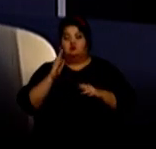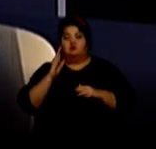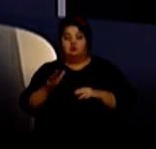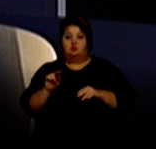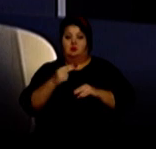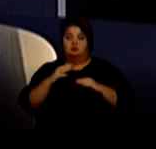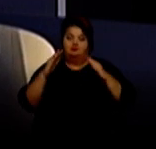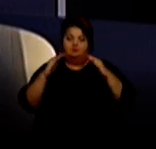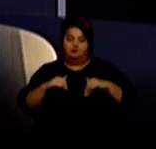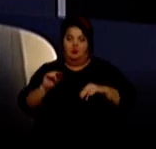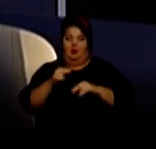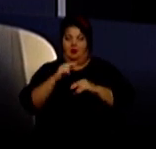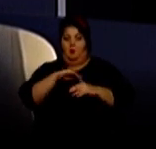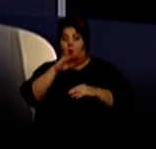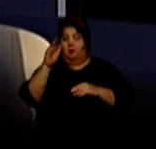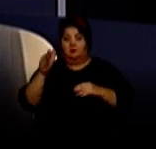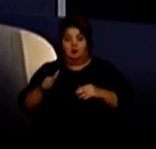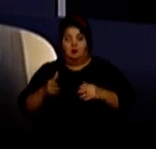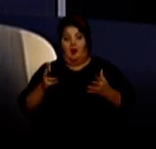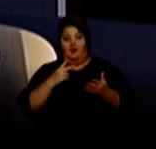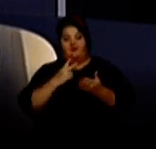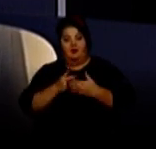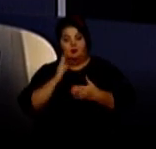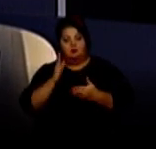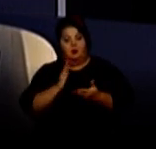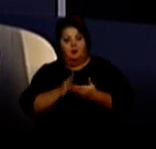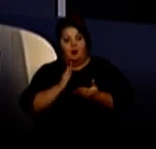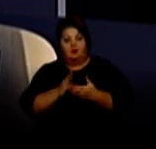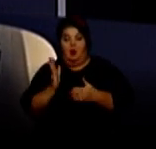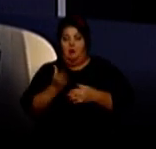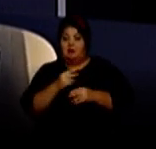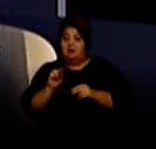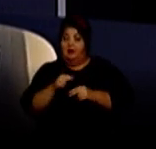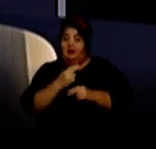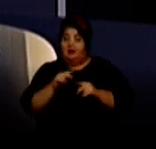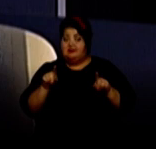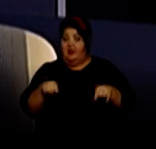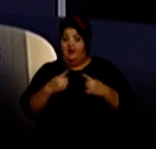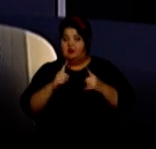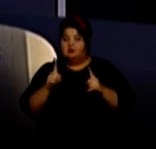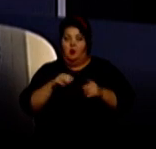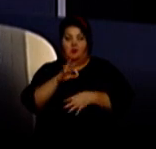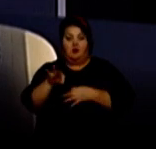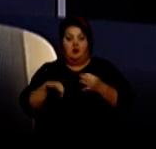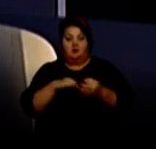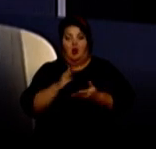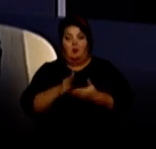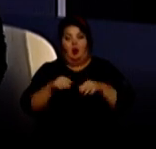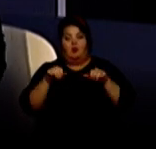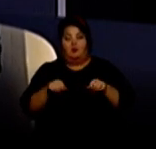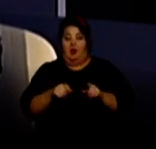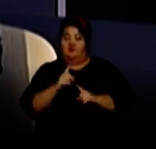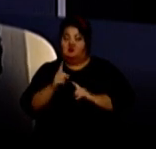і куполу. Який вигляд матиме кадетський корпус після реставрації? Що проєктувальники мають право